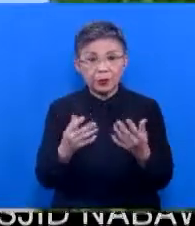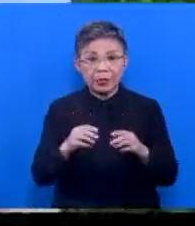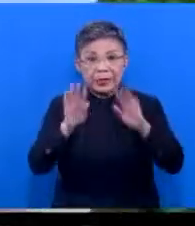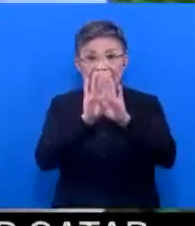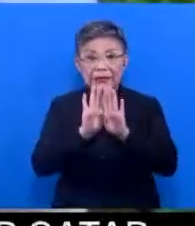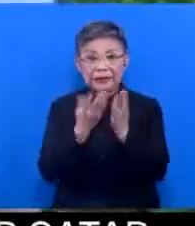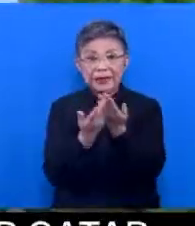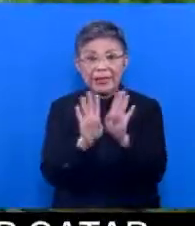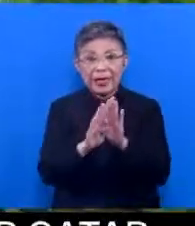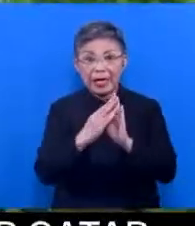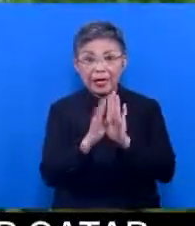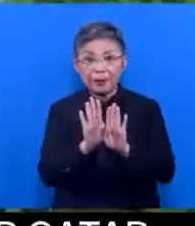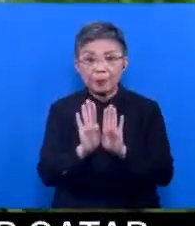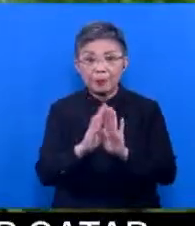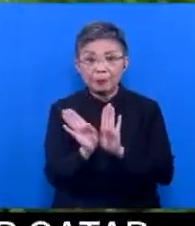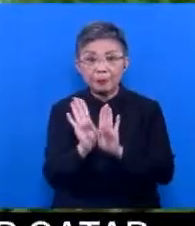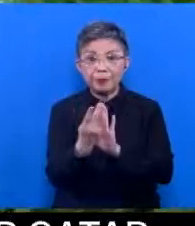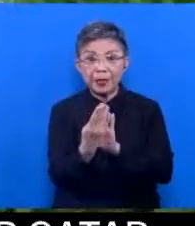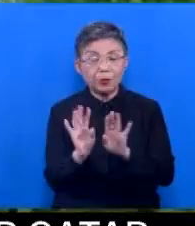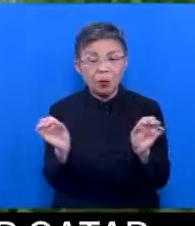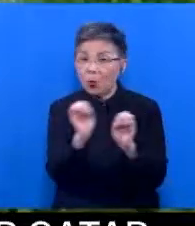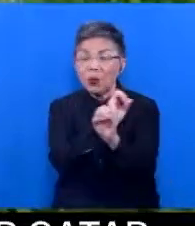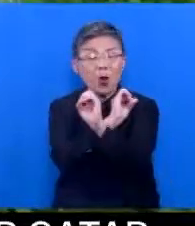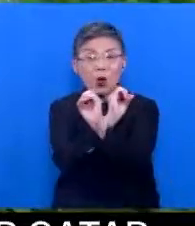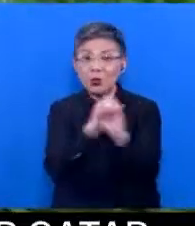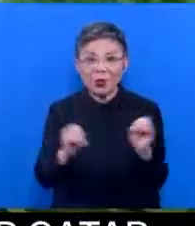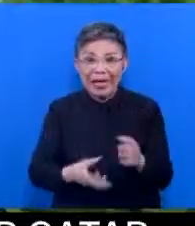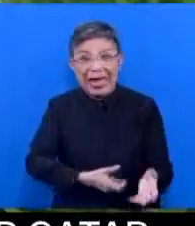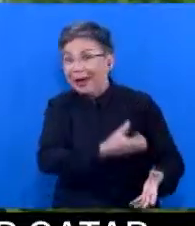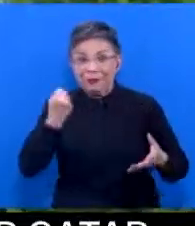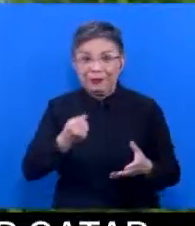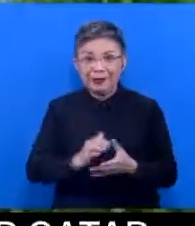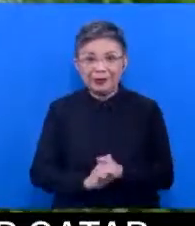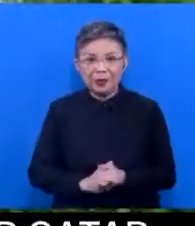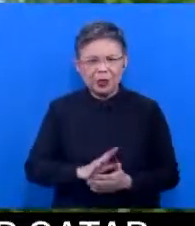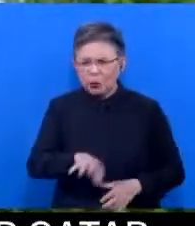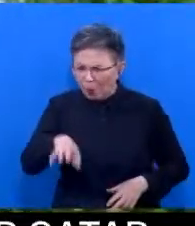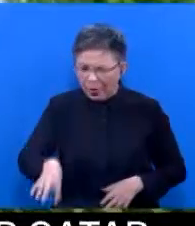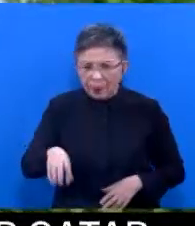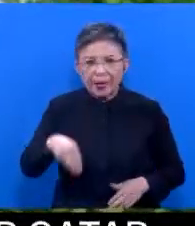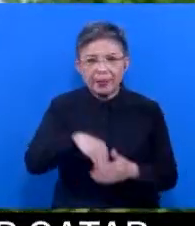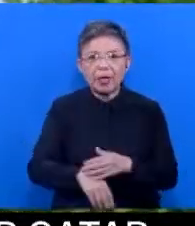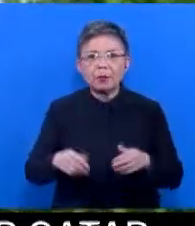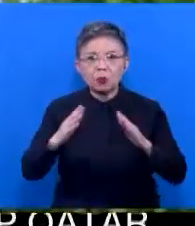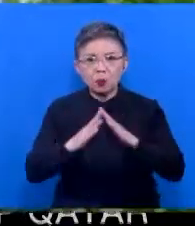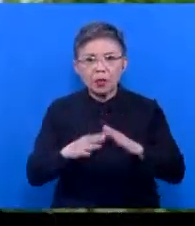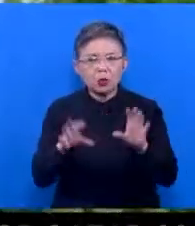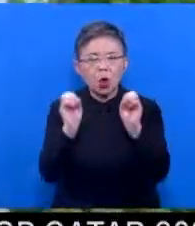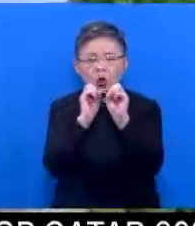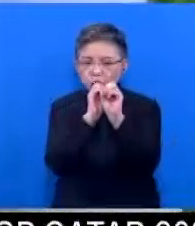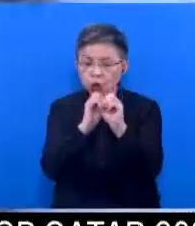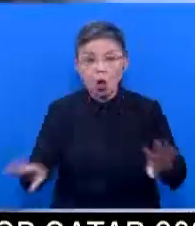jendela memang sudah tidak ada. Bahkan saya tadi juga sempat mengintip dari sela-sela pagar bahwa seluruh perabotan yang berada di dalam rumah juga sudah tidak